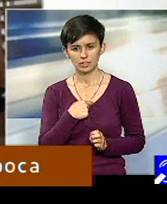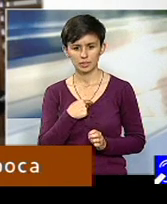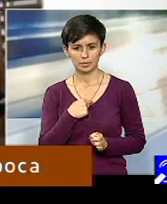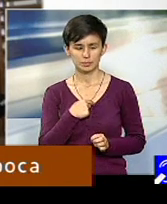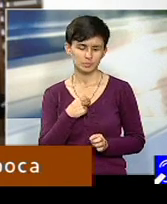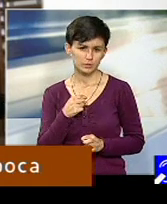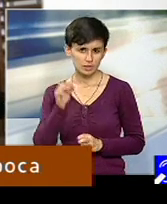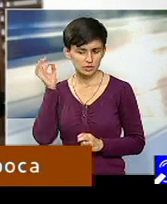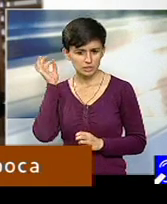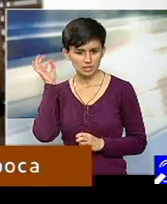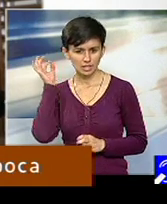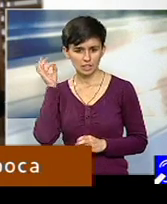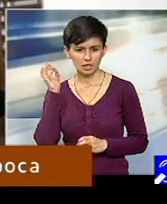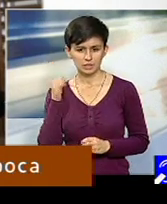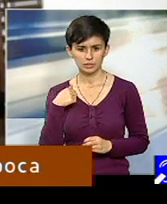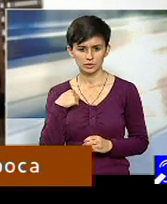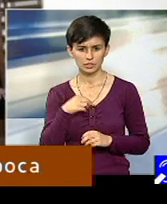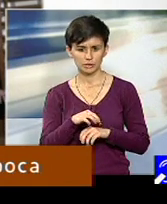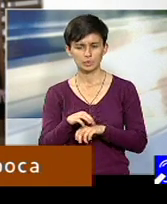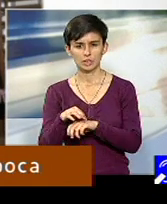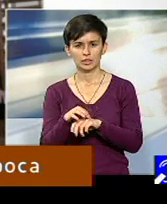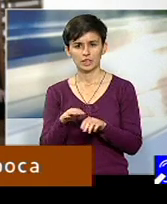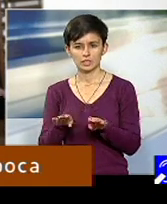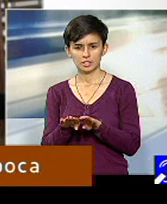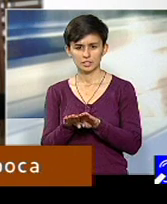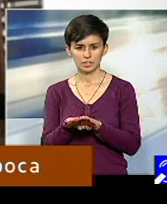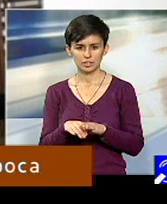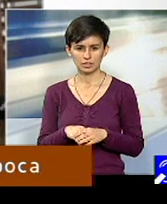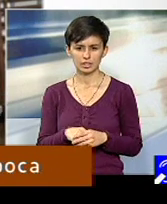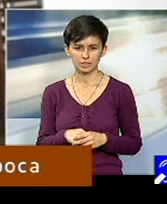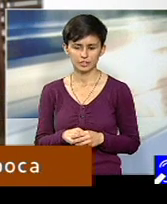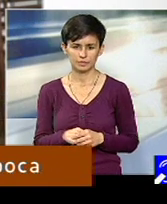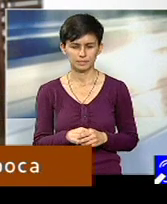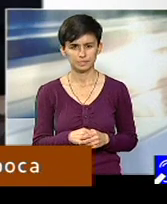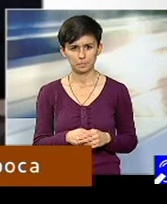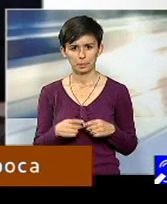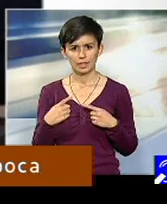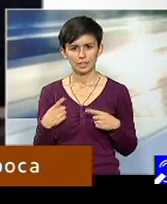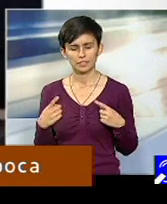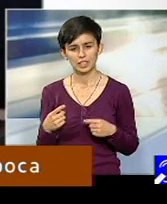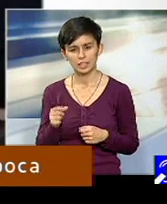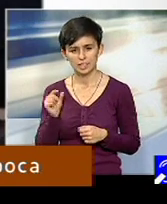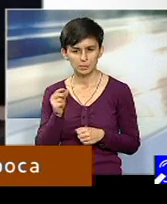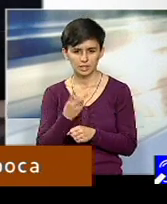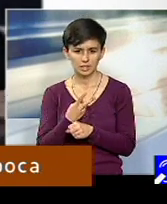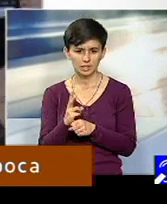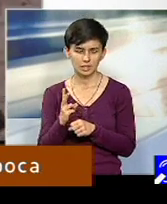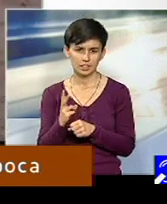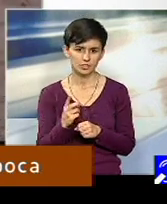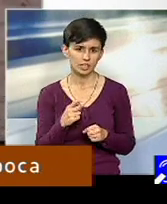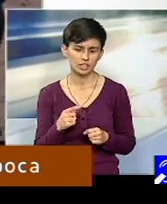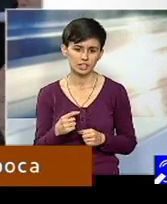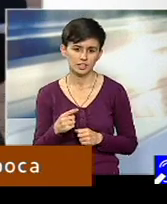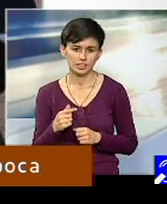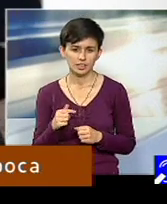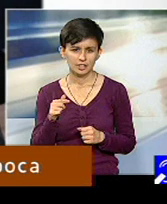atunci eu mă orientez colegii și încerc fiecare și eu. Fiecare nesiguranță adversarului, fiecare mică greșeală, bâlbă, cum spune, e exploatată de